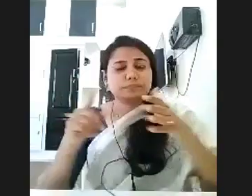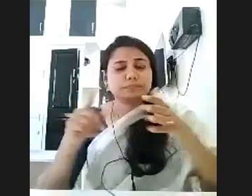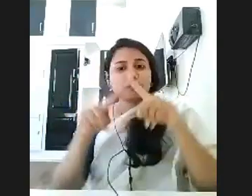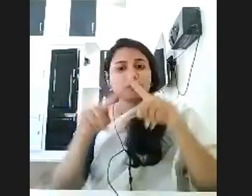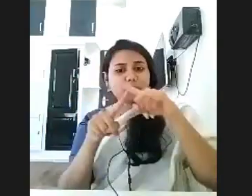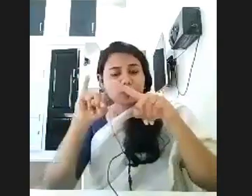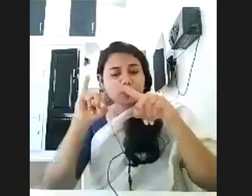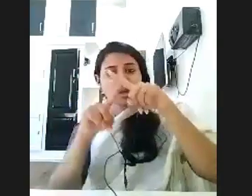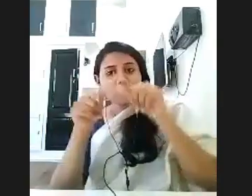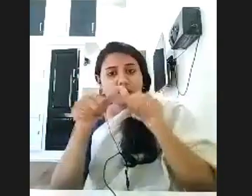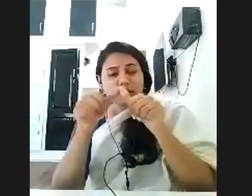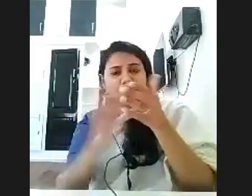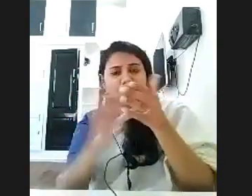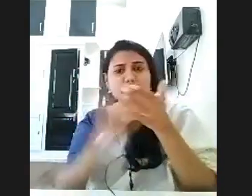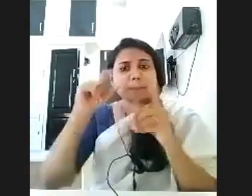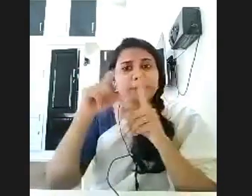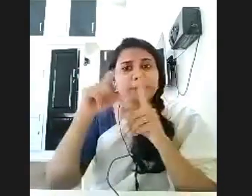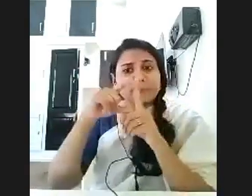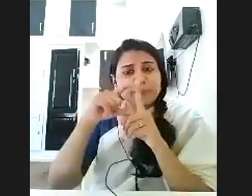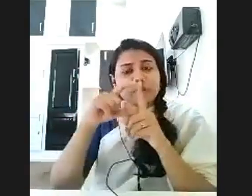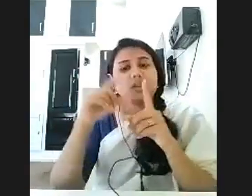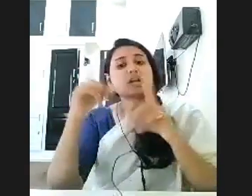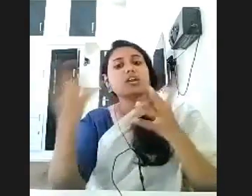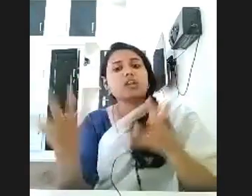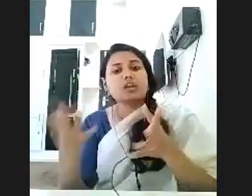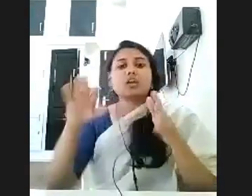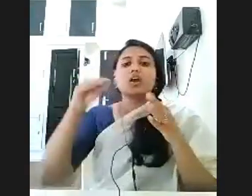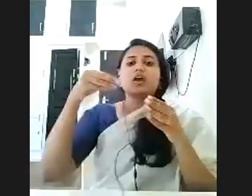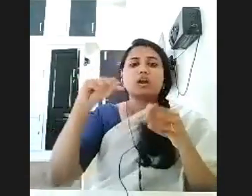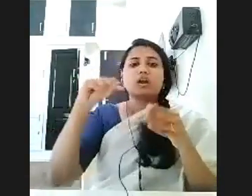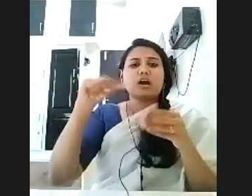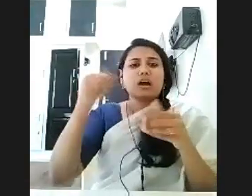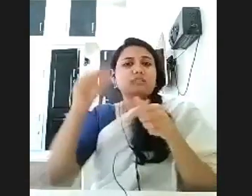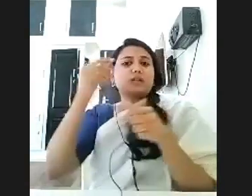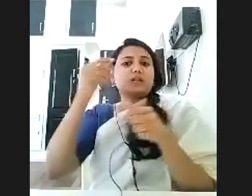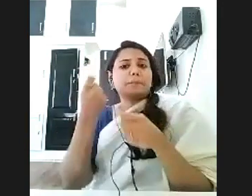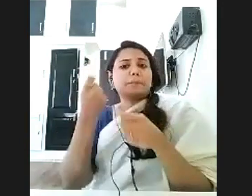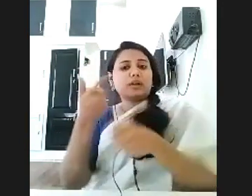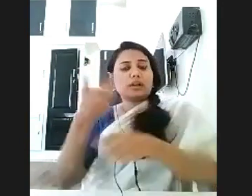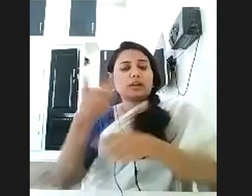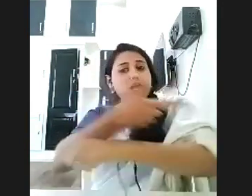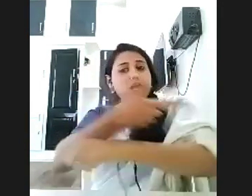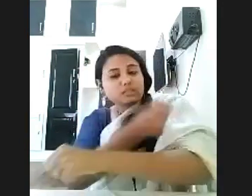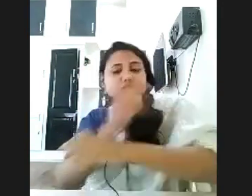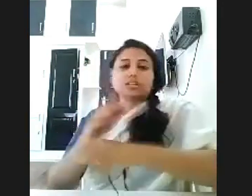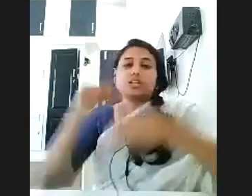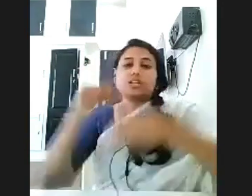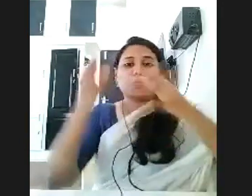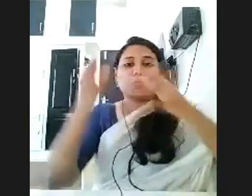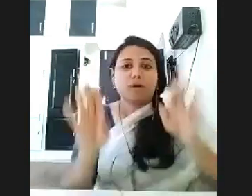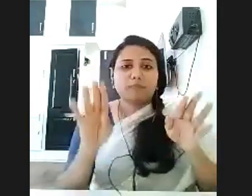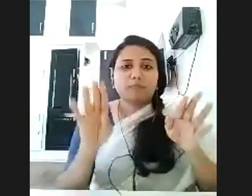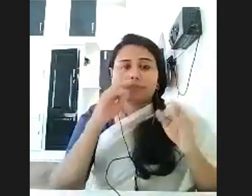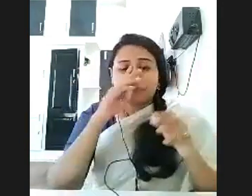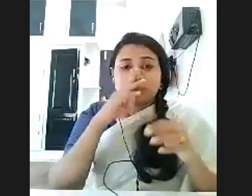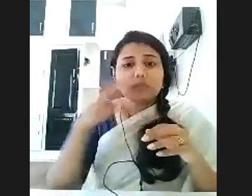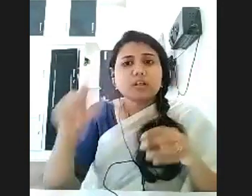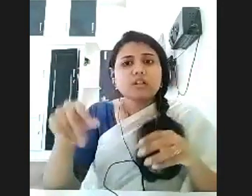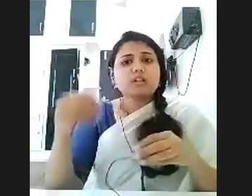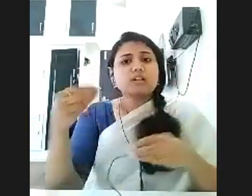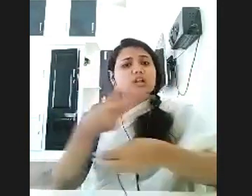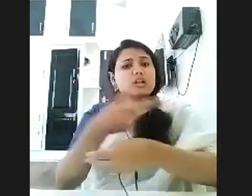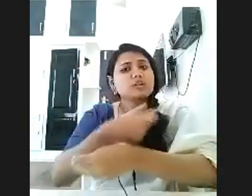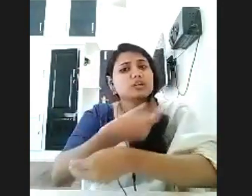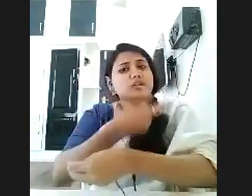സപ്ലിമെന്റേഷൻ, അതല്ലാതെ ബിസ്ഫോസ്ഫോനേറ്റ്സ് പറയുന്ന സോളിൻഡ്രോണിക് ആസിഡിന്റെ ഇഞ്ചക്ഷനും കാര്യങ്ങളാണ് വേണ്ടി വരിക. ഇത് കൊടുത്താലായിരിക്കും ഈ